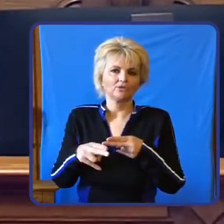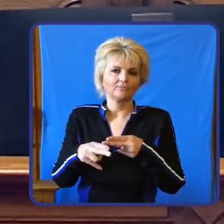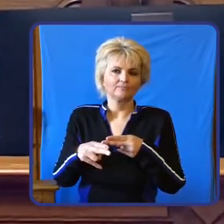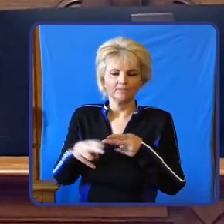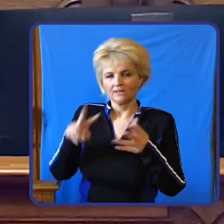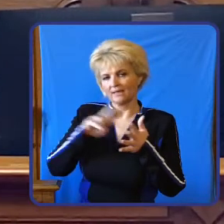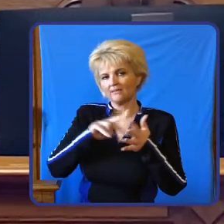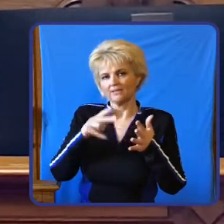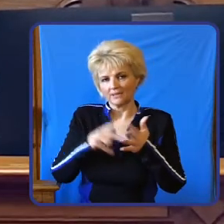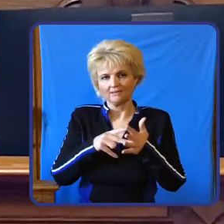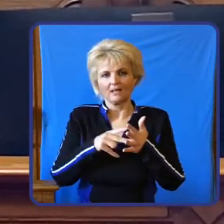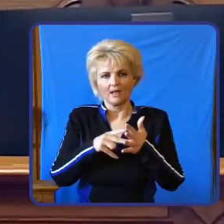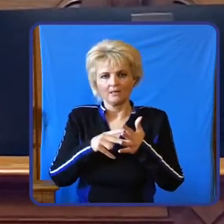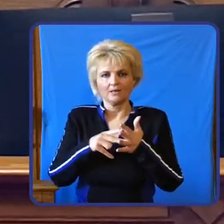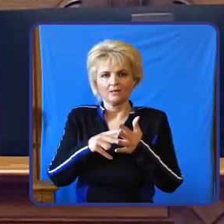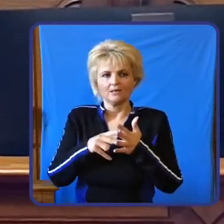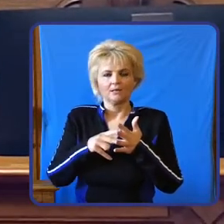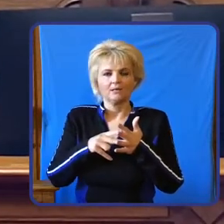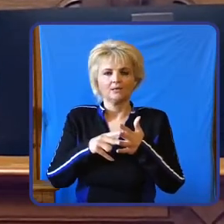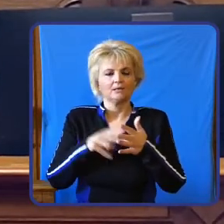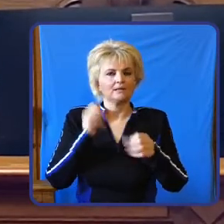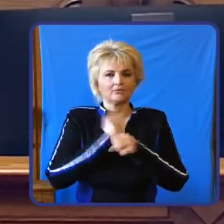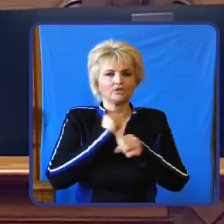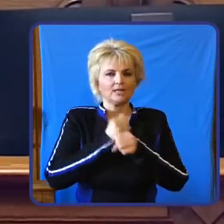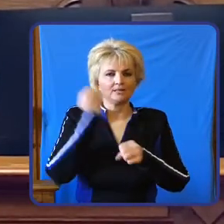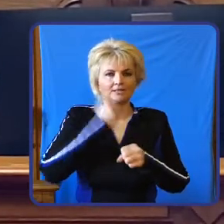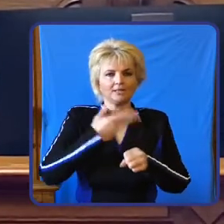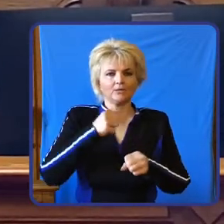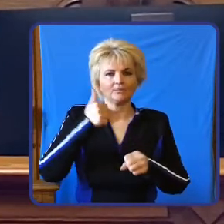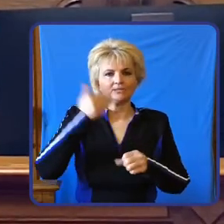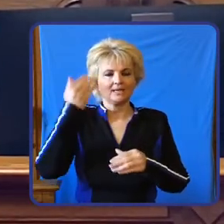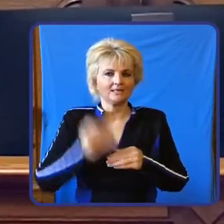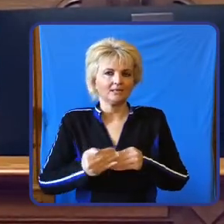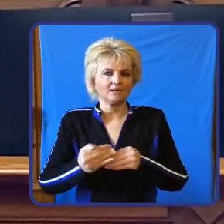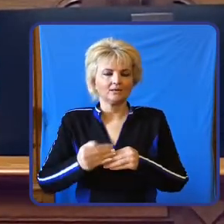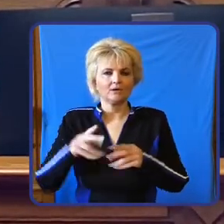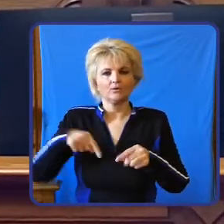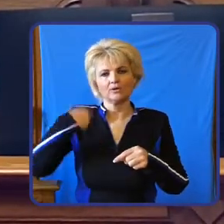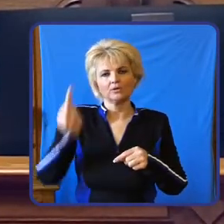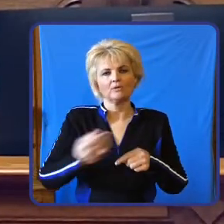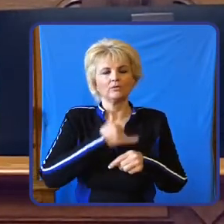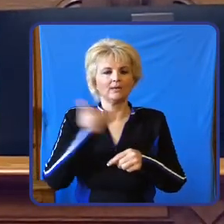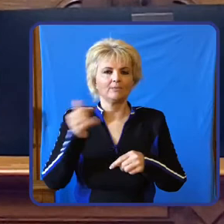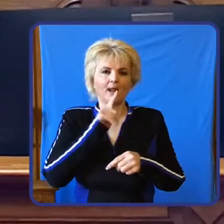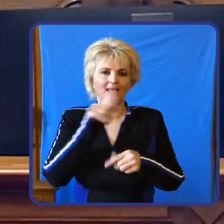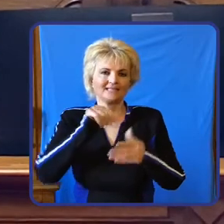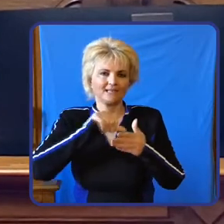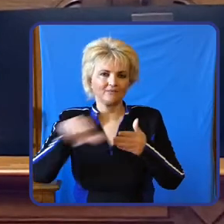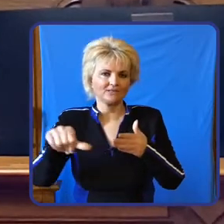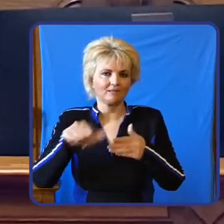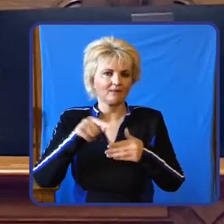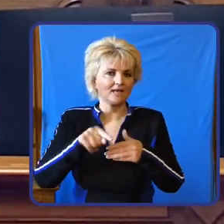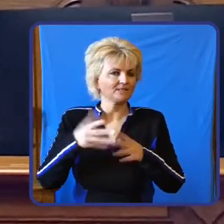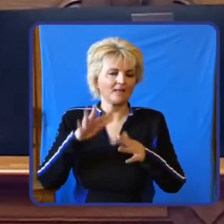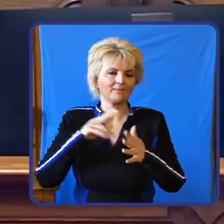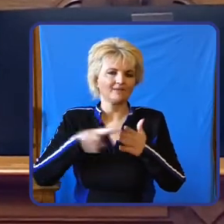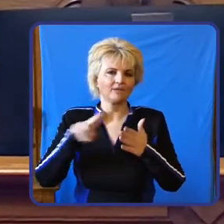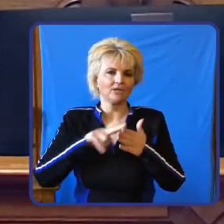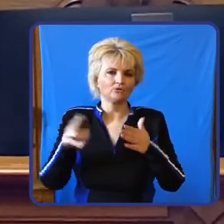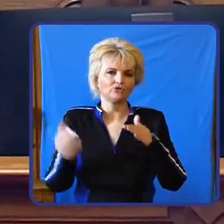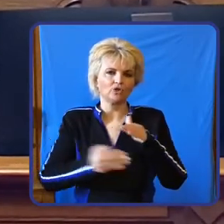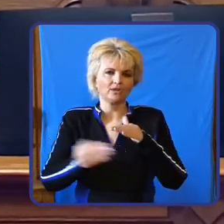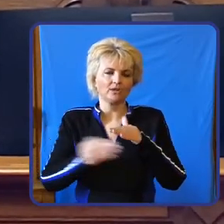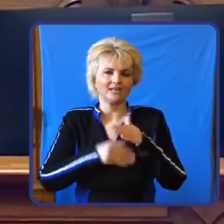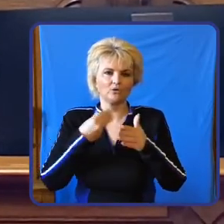egyébként tervezetten, megjegyzem, nem készül el 31-ig, akkor az kifizetésre a jövő évbe kerül csak. Tehát ez egy nem hivatalos tartalék